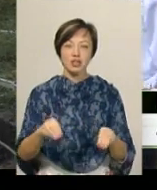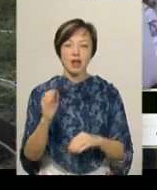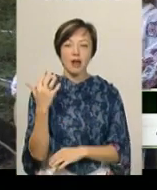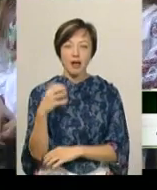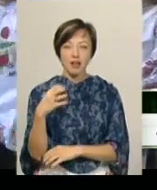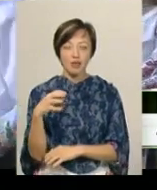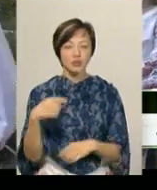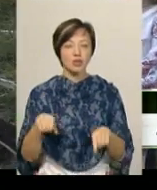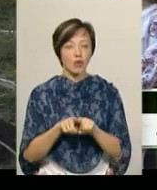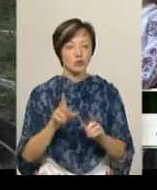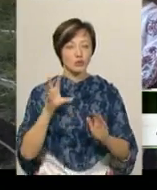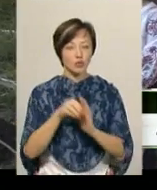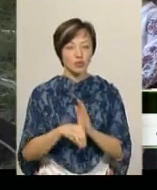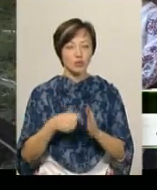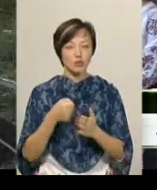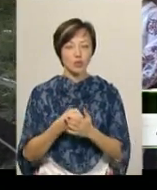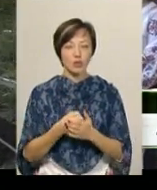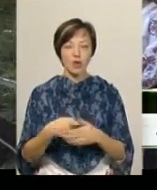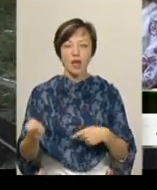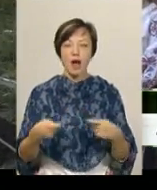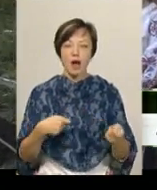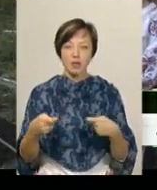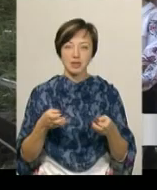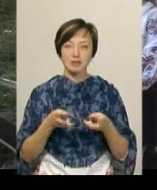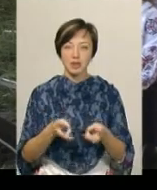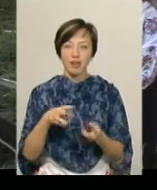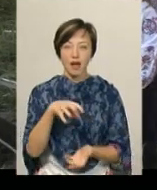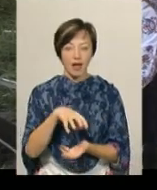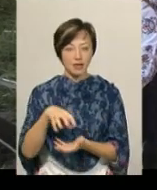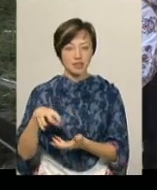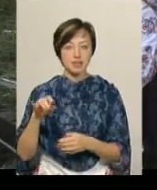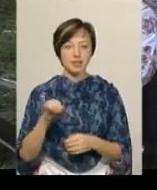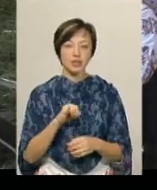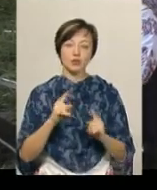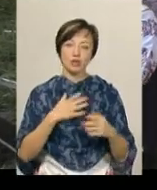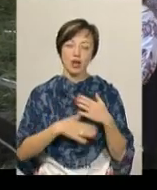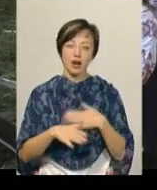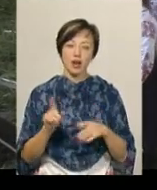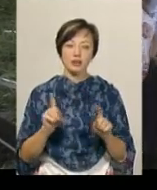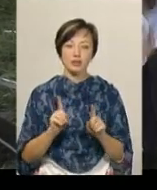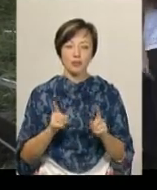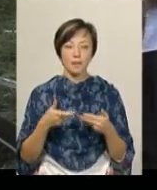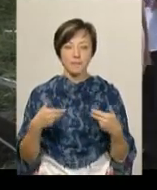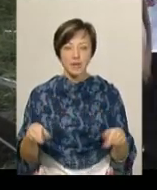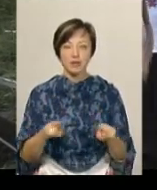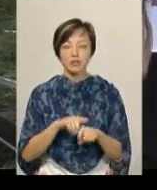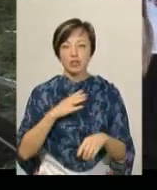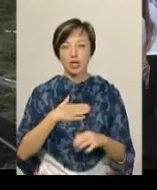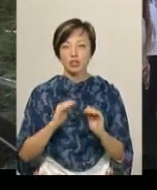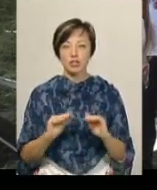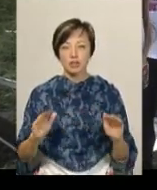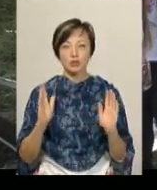калину. Також ми долучилися до ярмарки, спекли кекси. І ми дуже раді, що ми і також наші